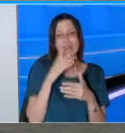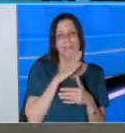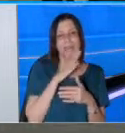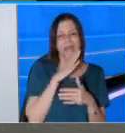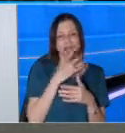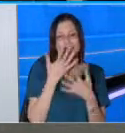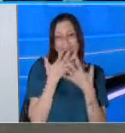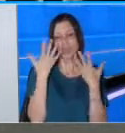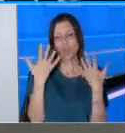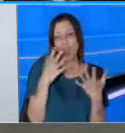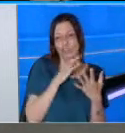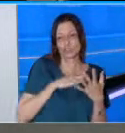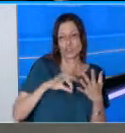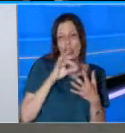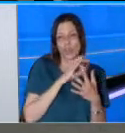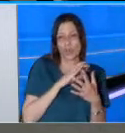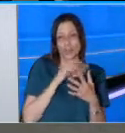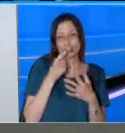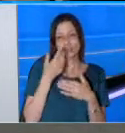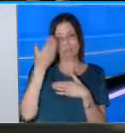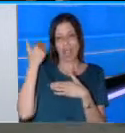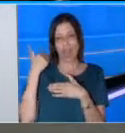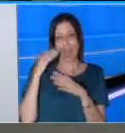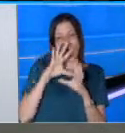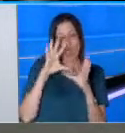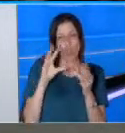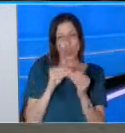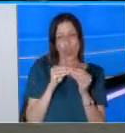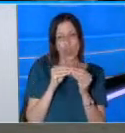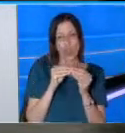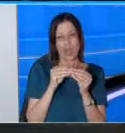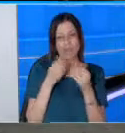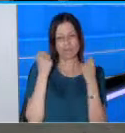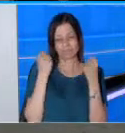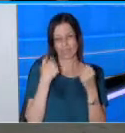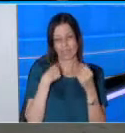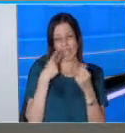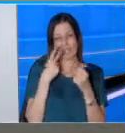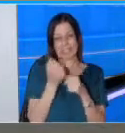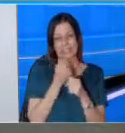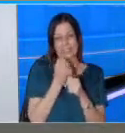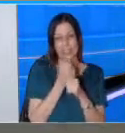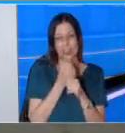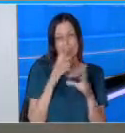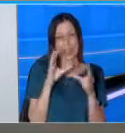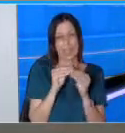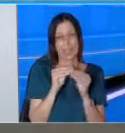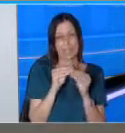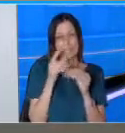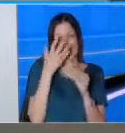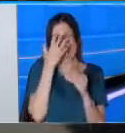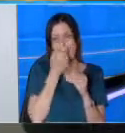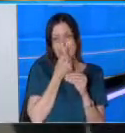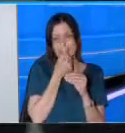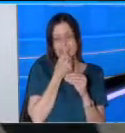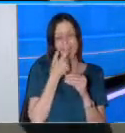הבעיות הגדולות שלנו? שמאחורי כל ההסדרות האלו שעשינו עם חמאס, החמאס